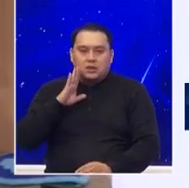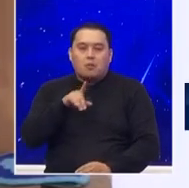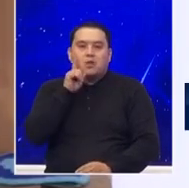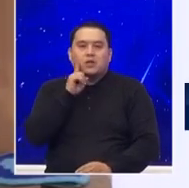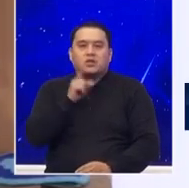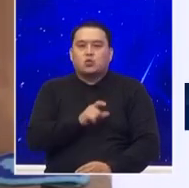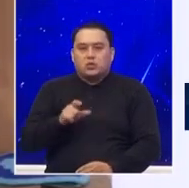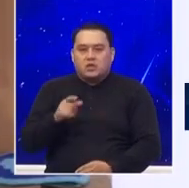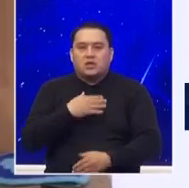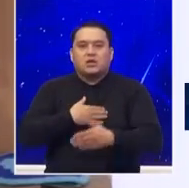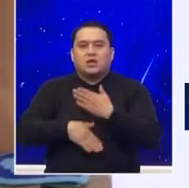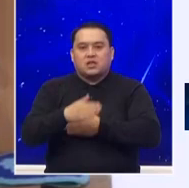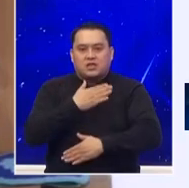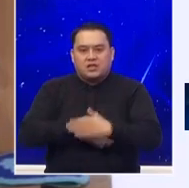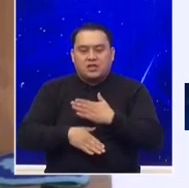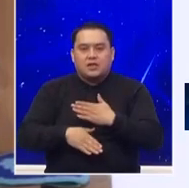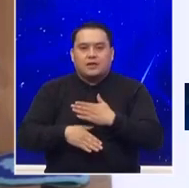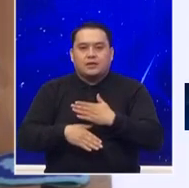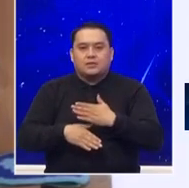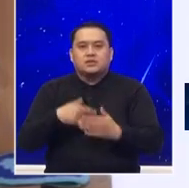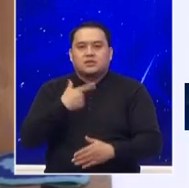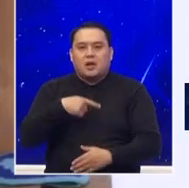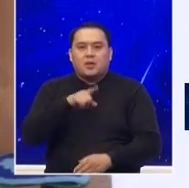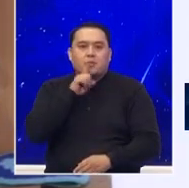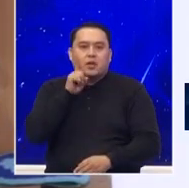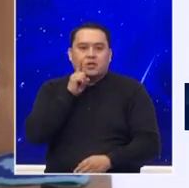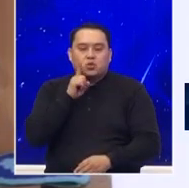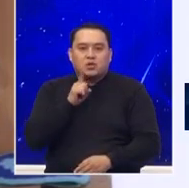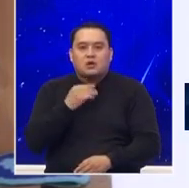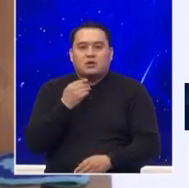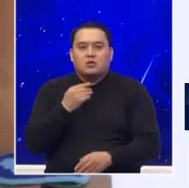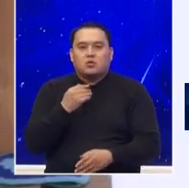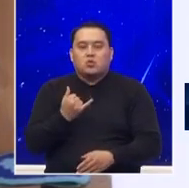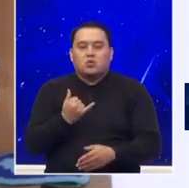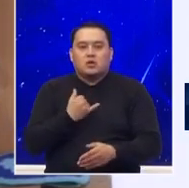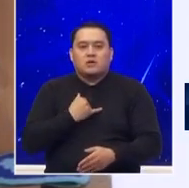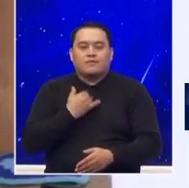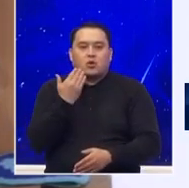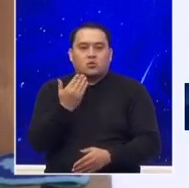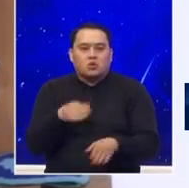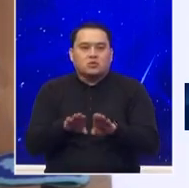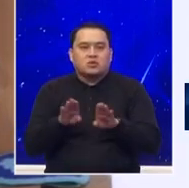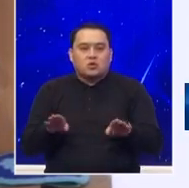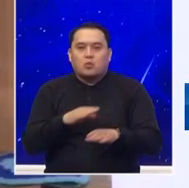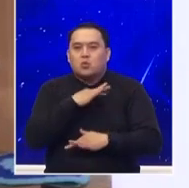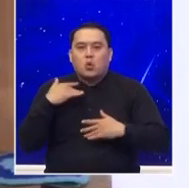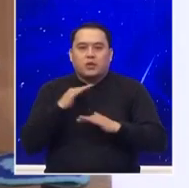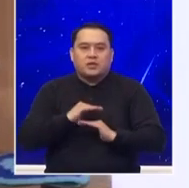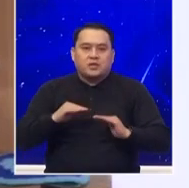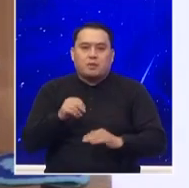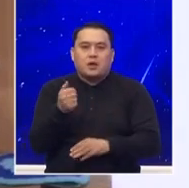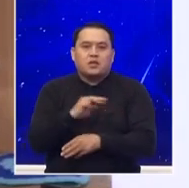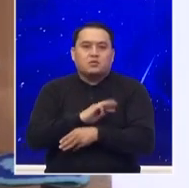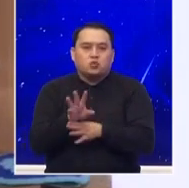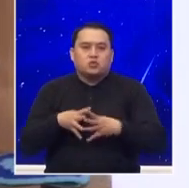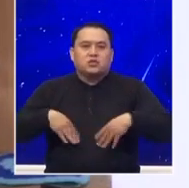молодых людей с инвалидностью и сами молодые люди с инвалидностью, в основном они. Ну и также многодетные, малоимущие,